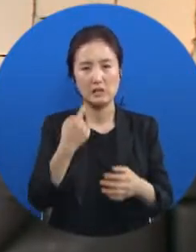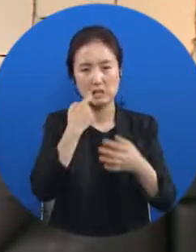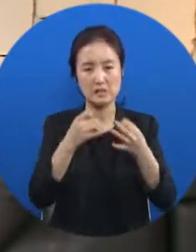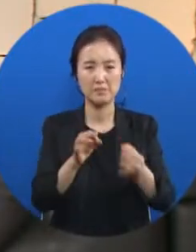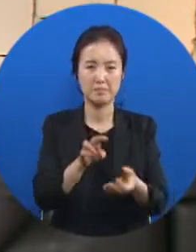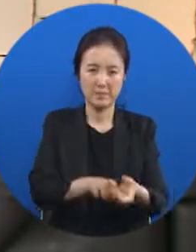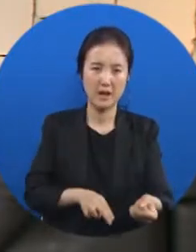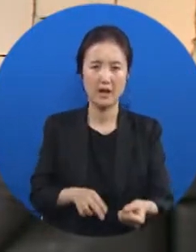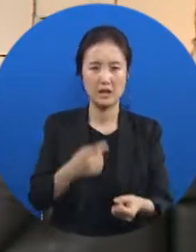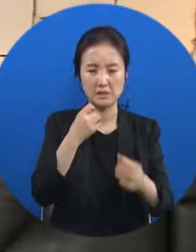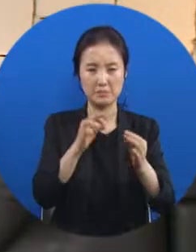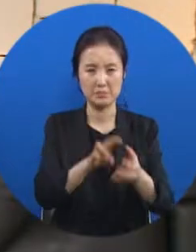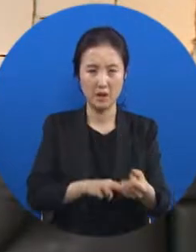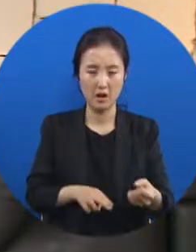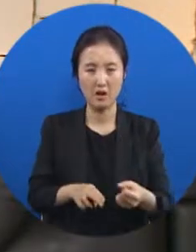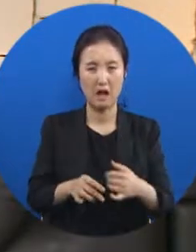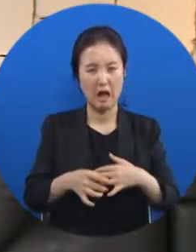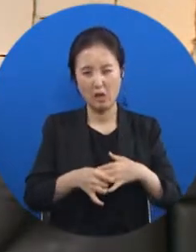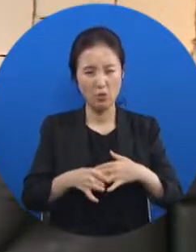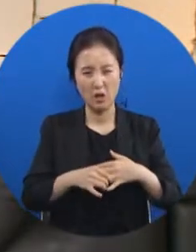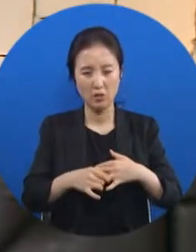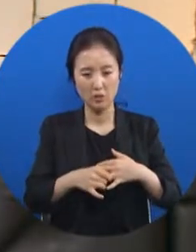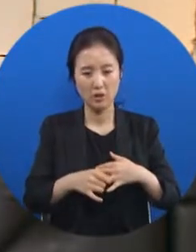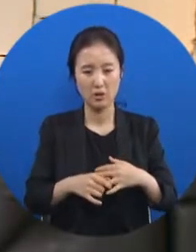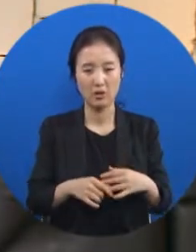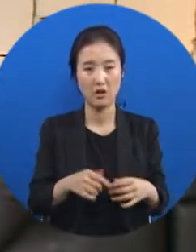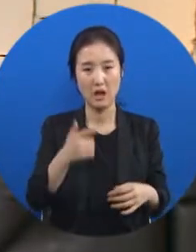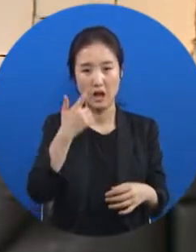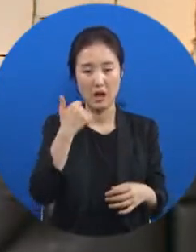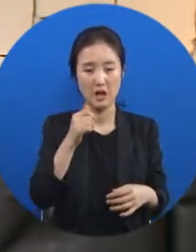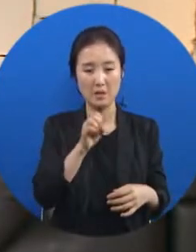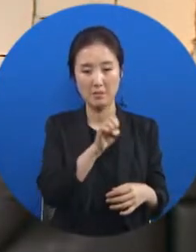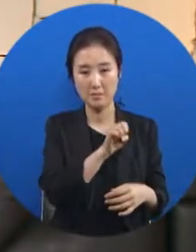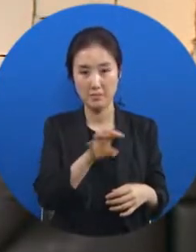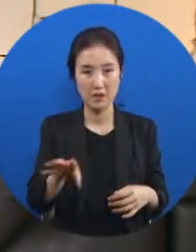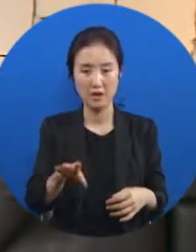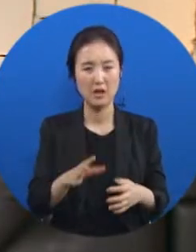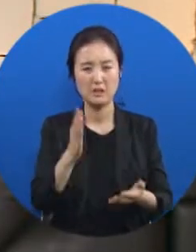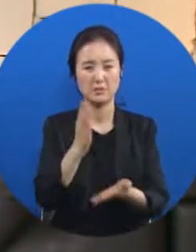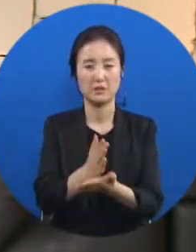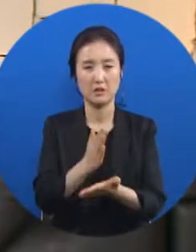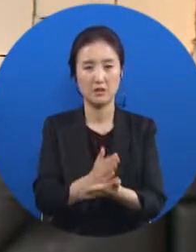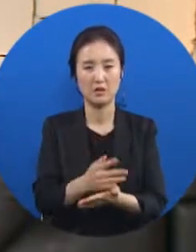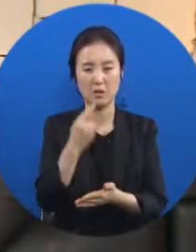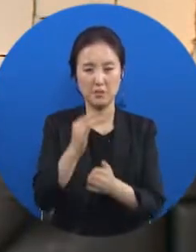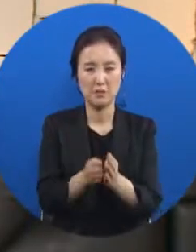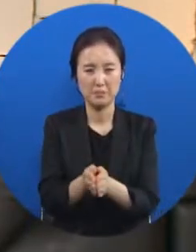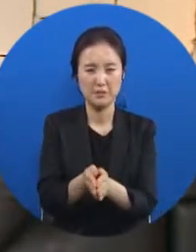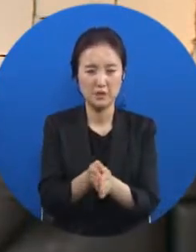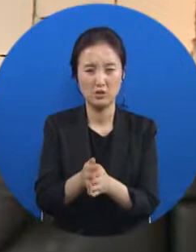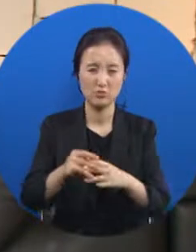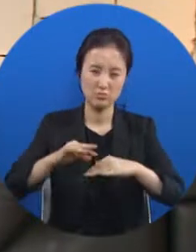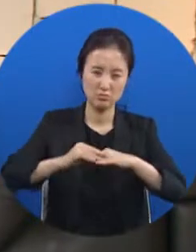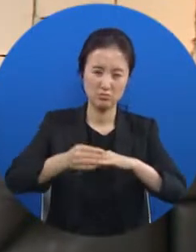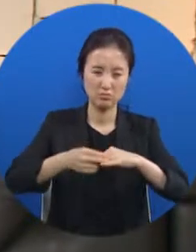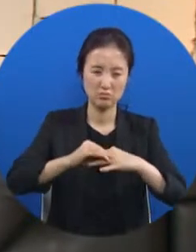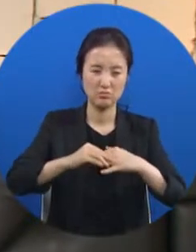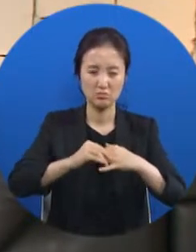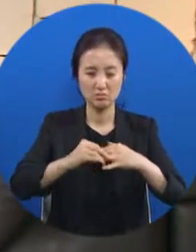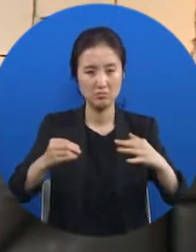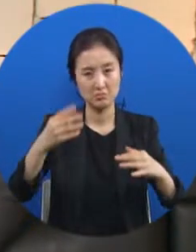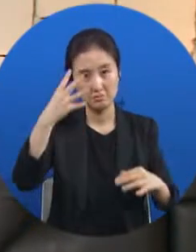그러니까 아버지가 안 빠지니까 이거 빼지 말자니까 어머니가 비눗물을 막 묻혀가지고 제가 그걸 잠결에